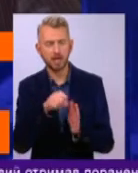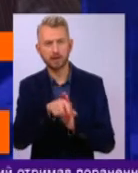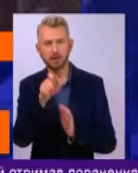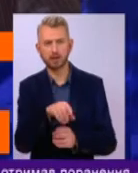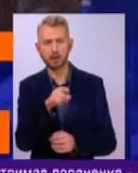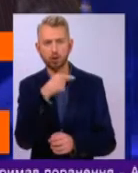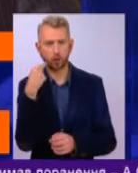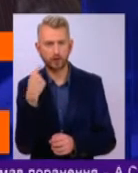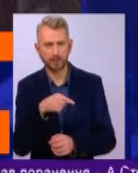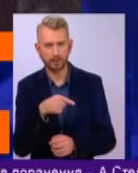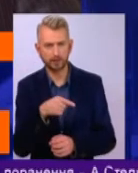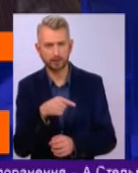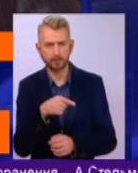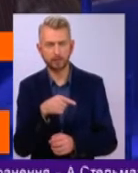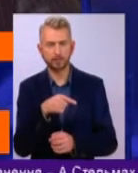з Росії.